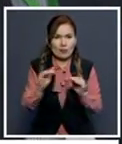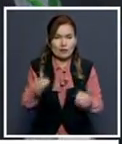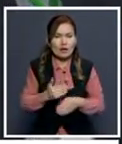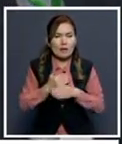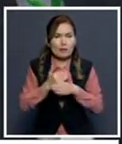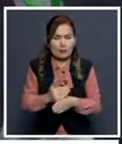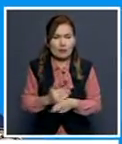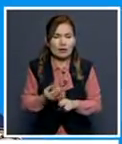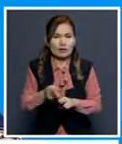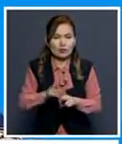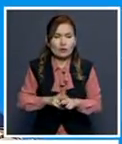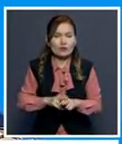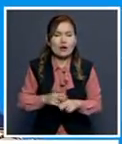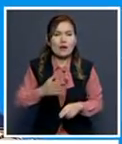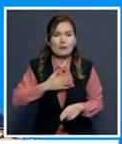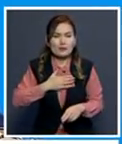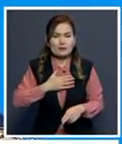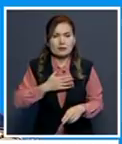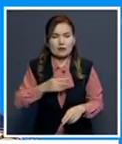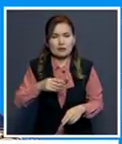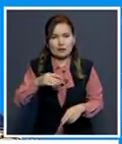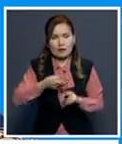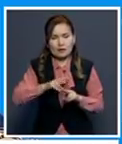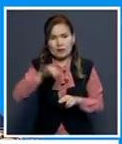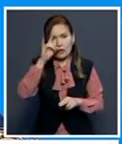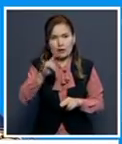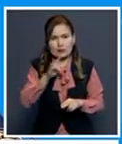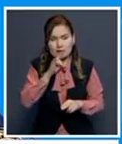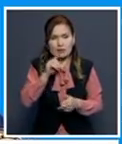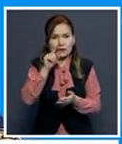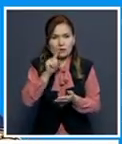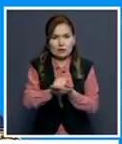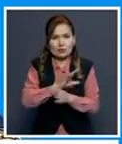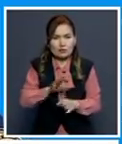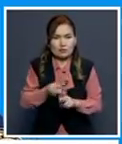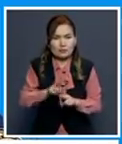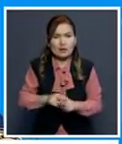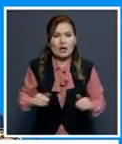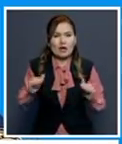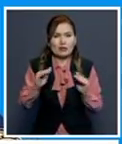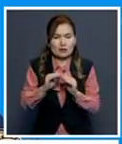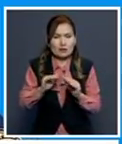волнует. Я считаю, что в Казахстане детских домов не должно быть.